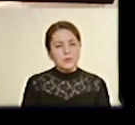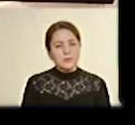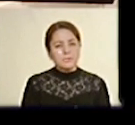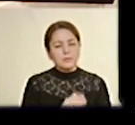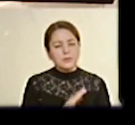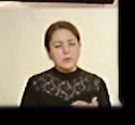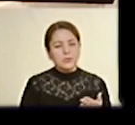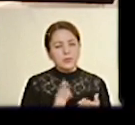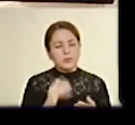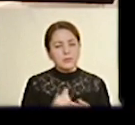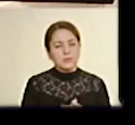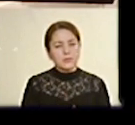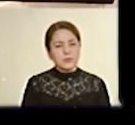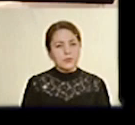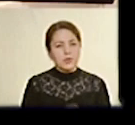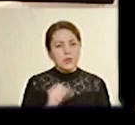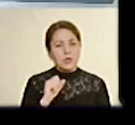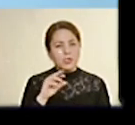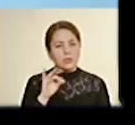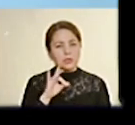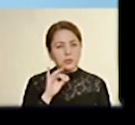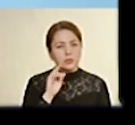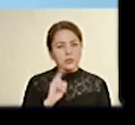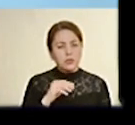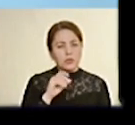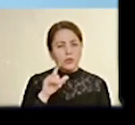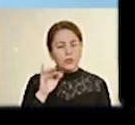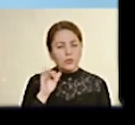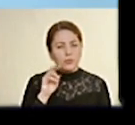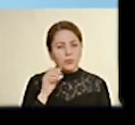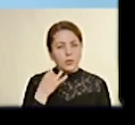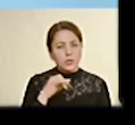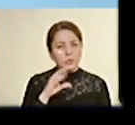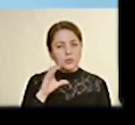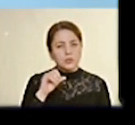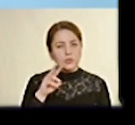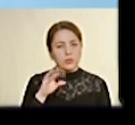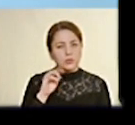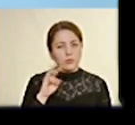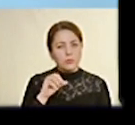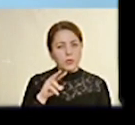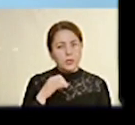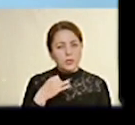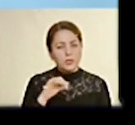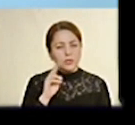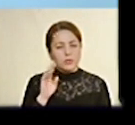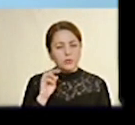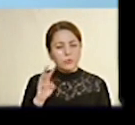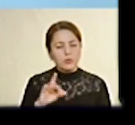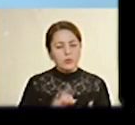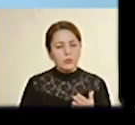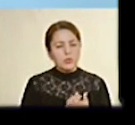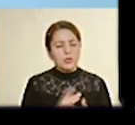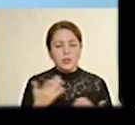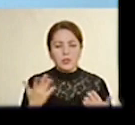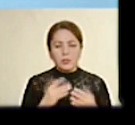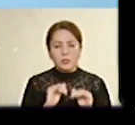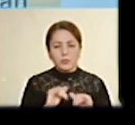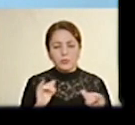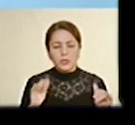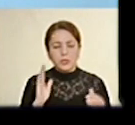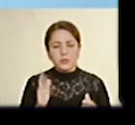Davom etamiz. Achriq, g'umay, salom aleykum o'simliklari qanday ko'payadi?